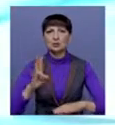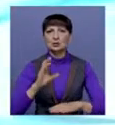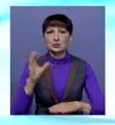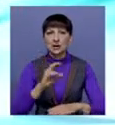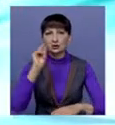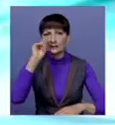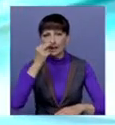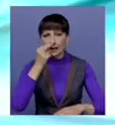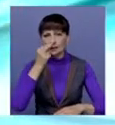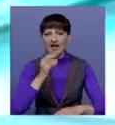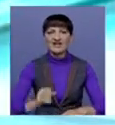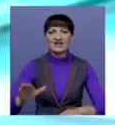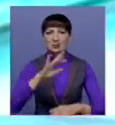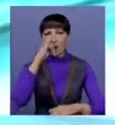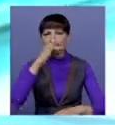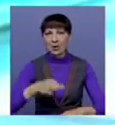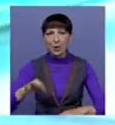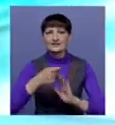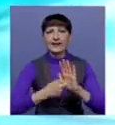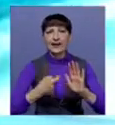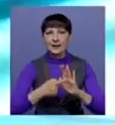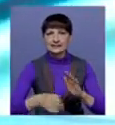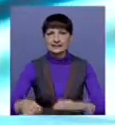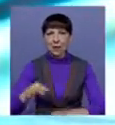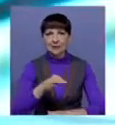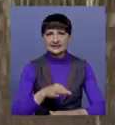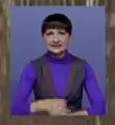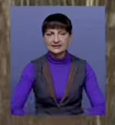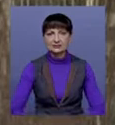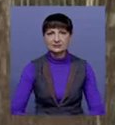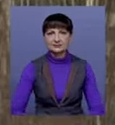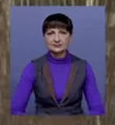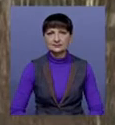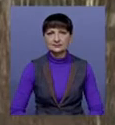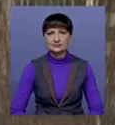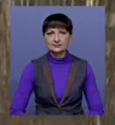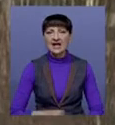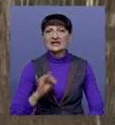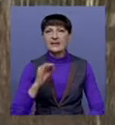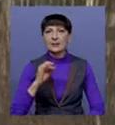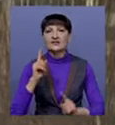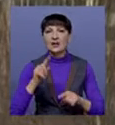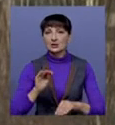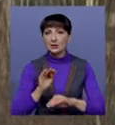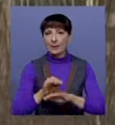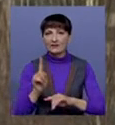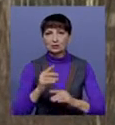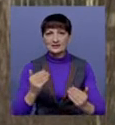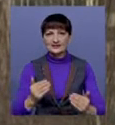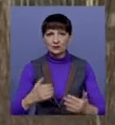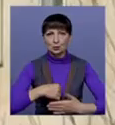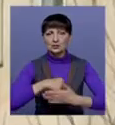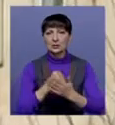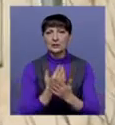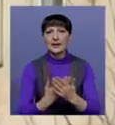в Шымкенте, Восточно-Казахстанской и Карагандинской областях. Айжан Исмагамбетова также добавила, что на сегодня